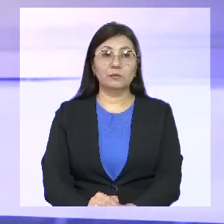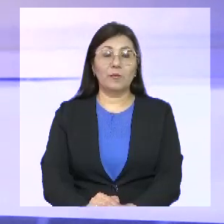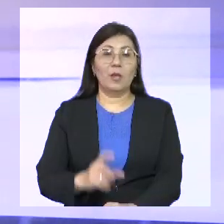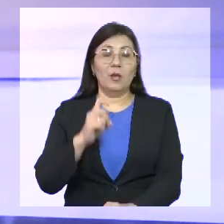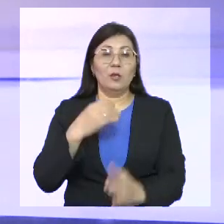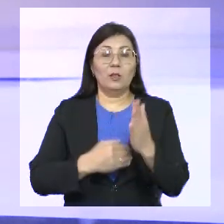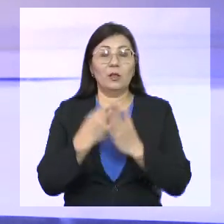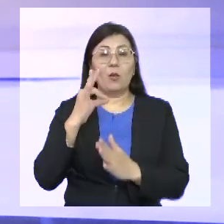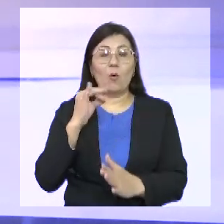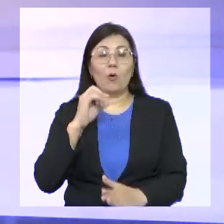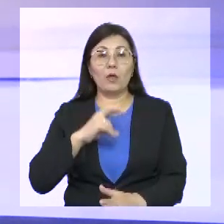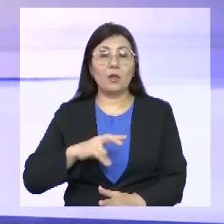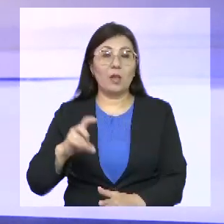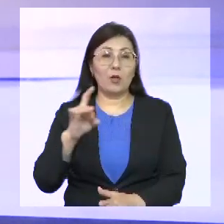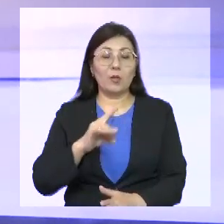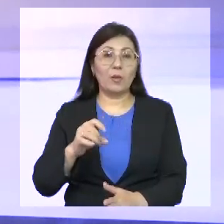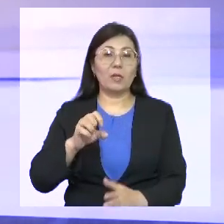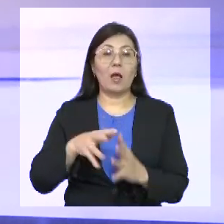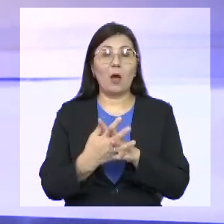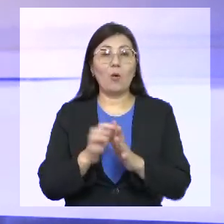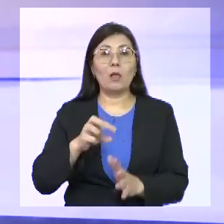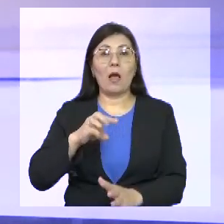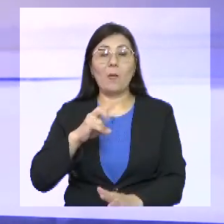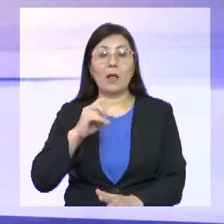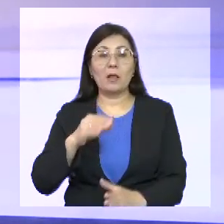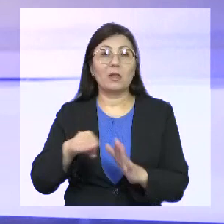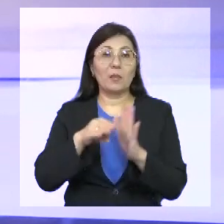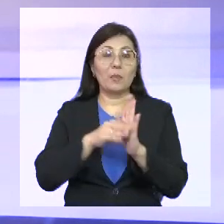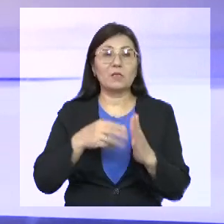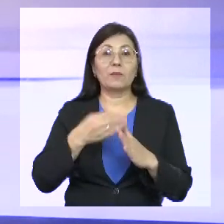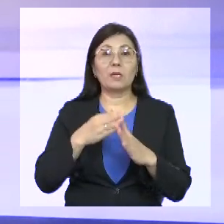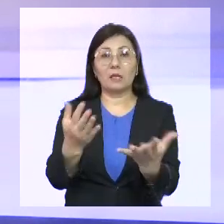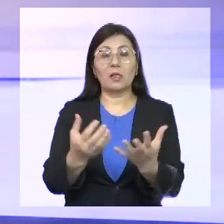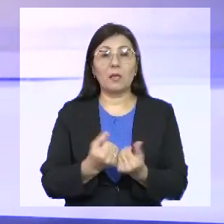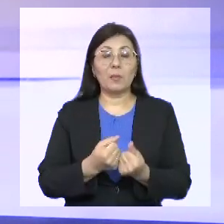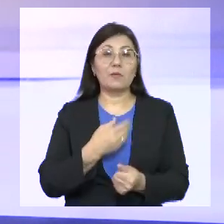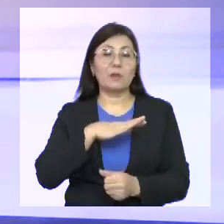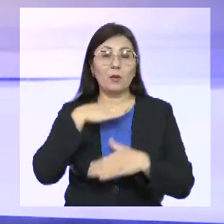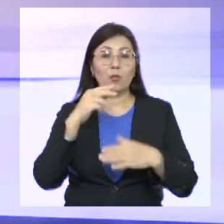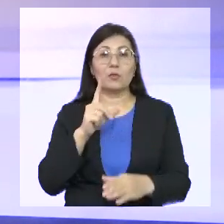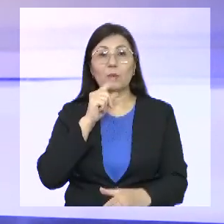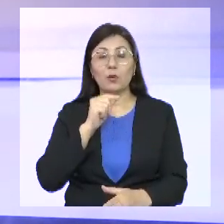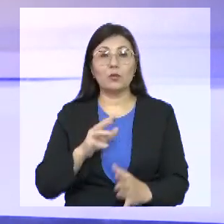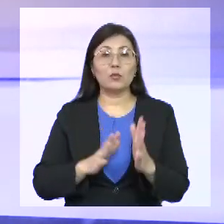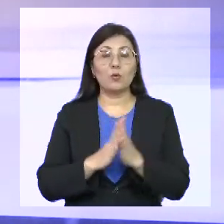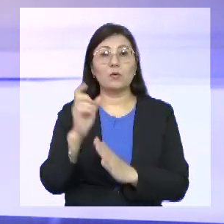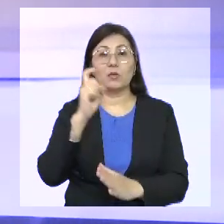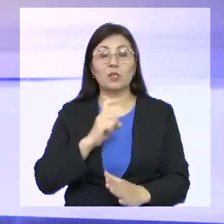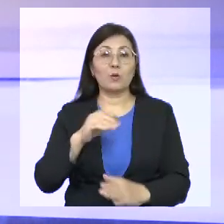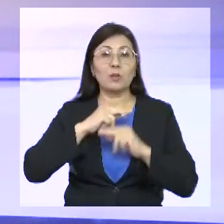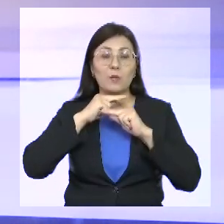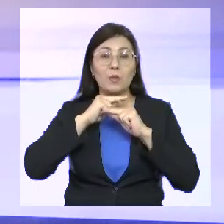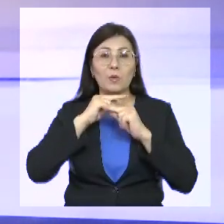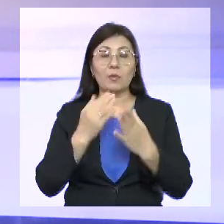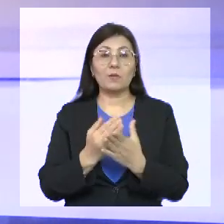100'den astam oyulduk turgun havul amanatı bağdarlaması boyunca nesiye alıp isim bastağın. Kasıp aşkandardın deni kıs ösimdik şaruvaşlığına mən beri